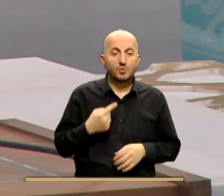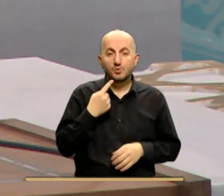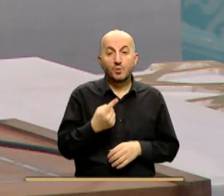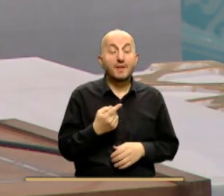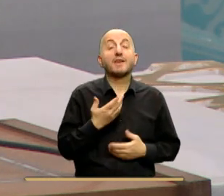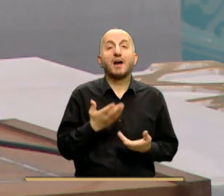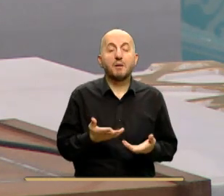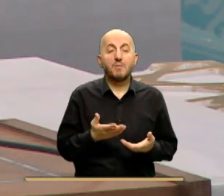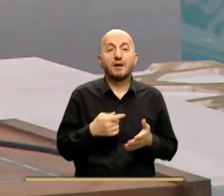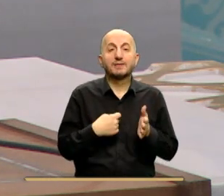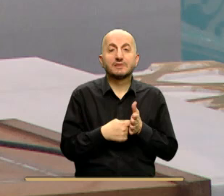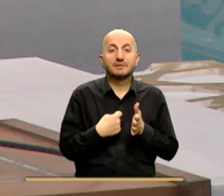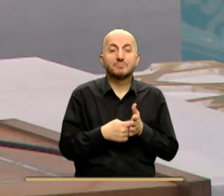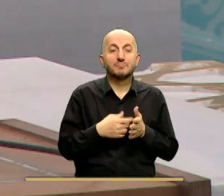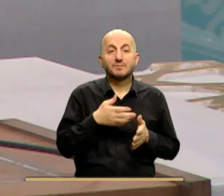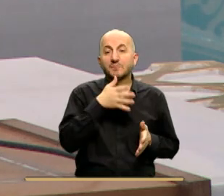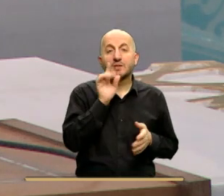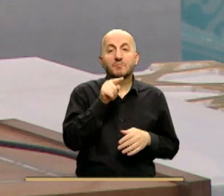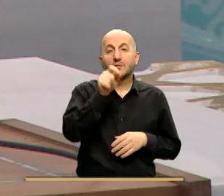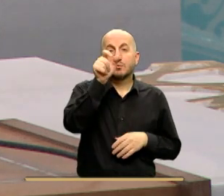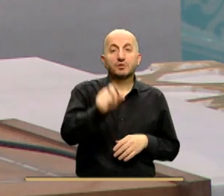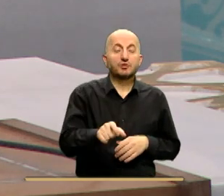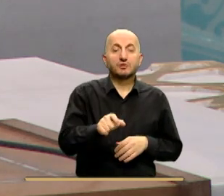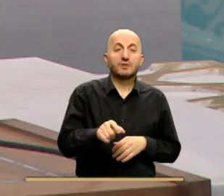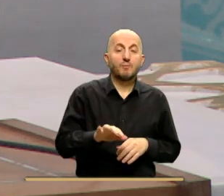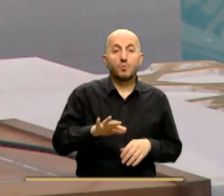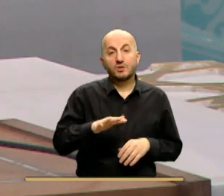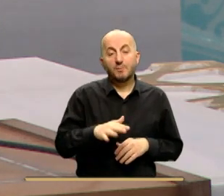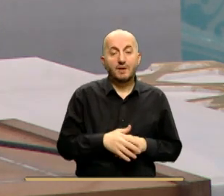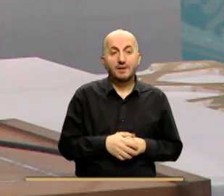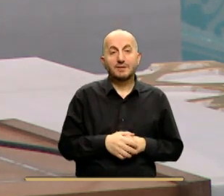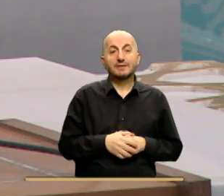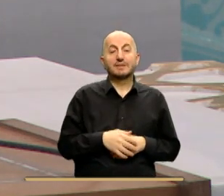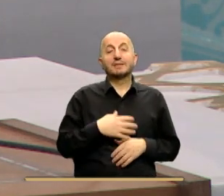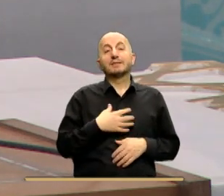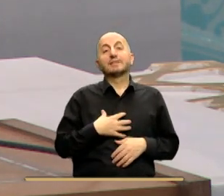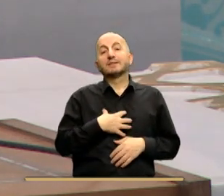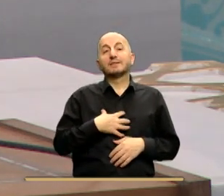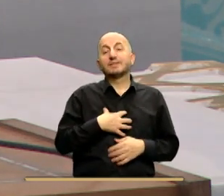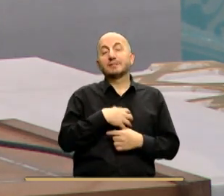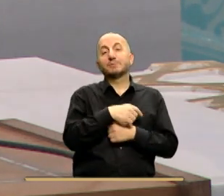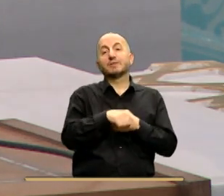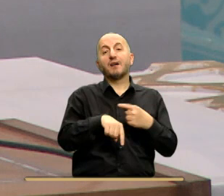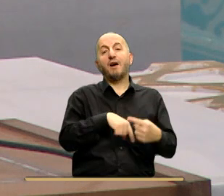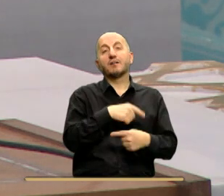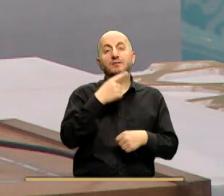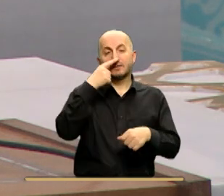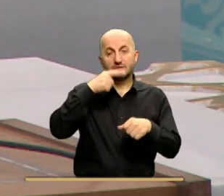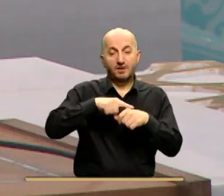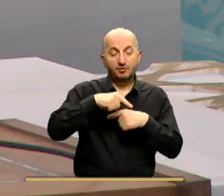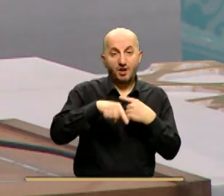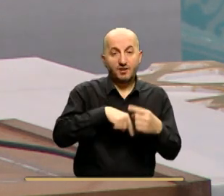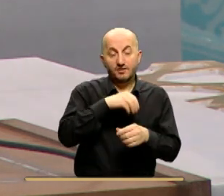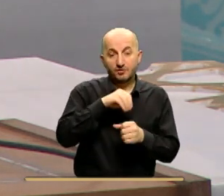Ama ismi bilinmeyen bu kişinin muhtemelen dini bir arayış, bir inanç